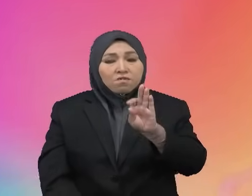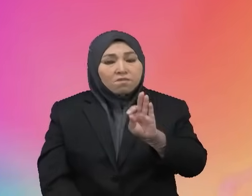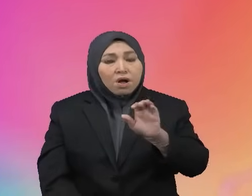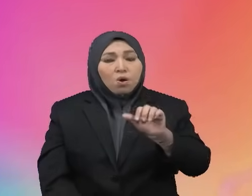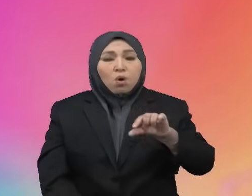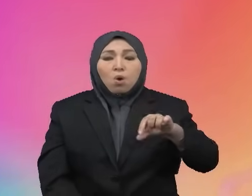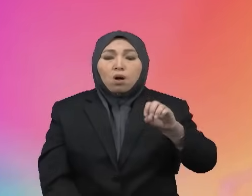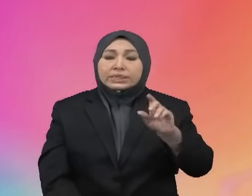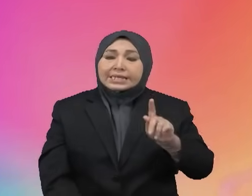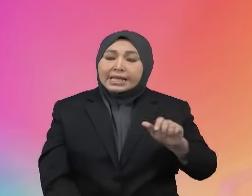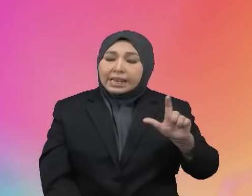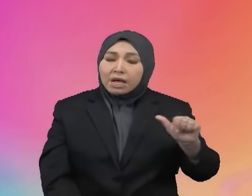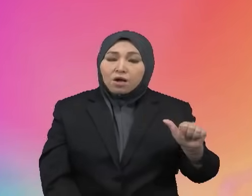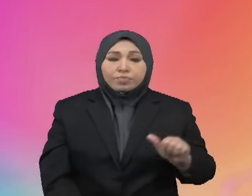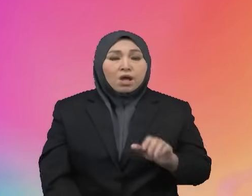فقاتلا